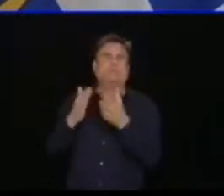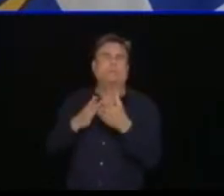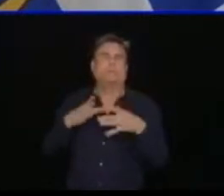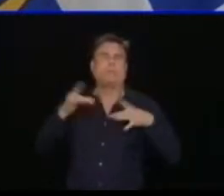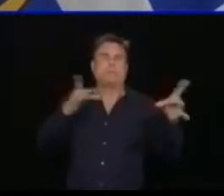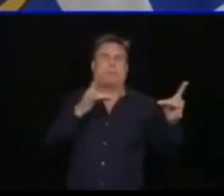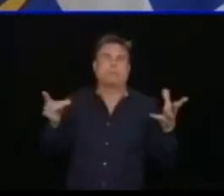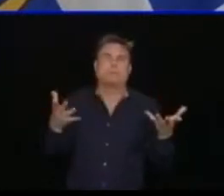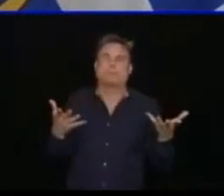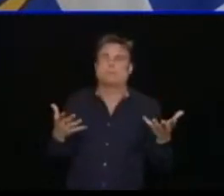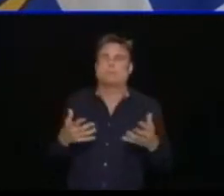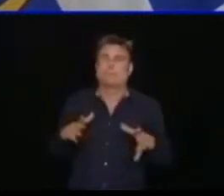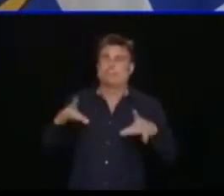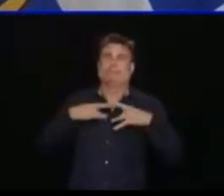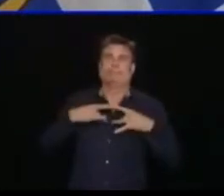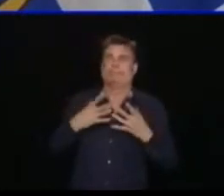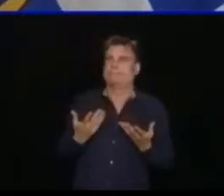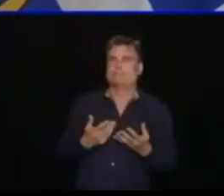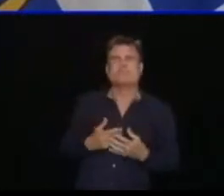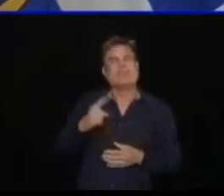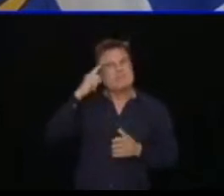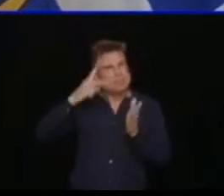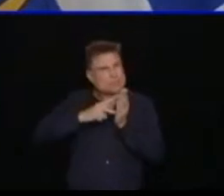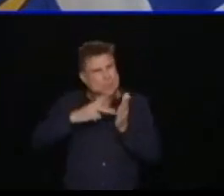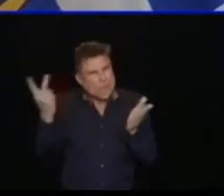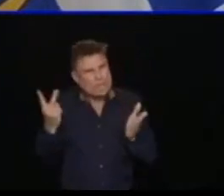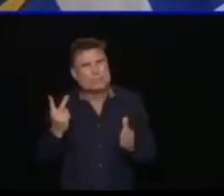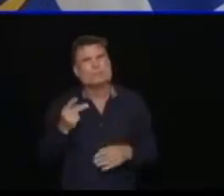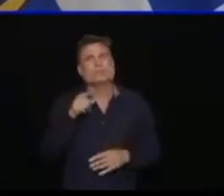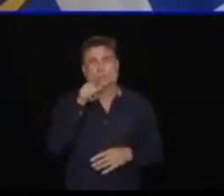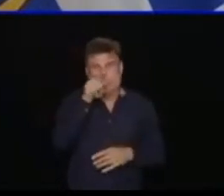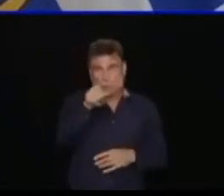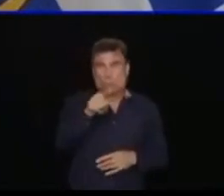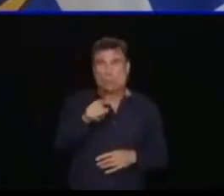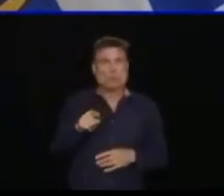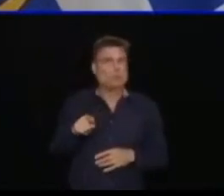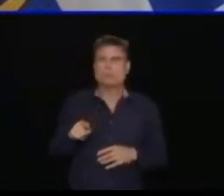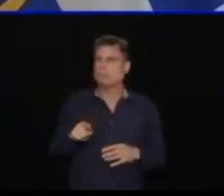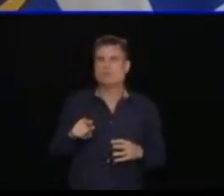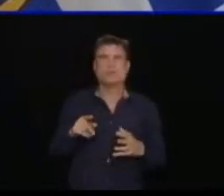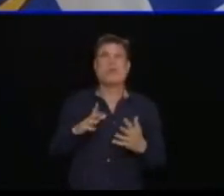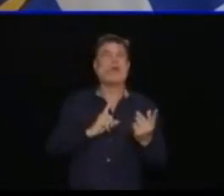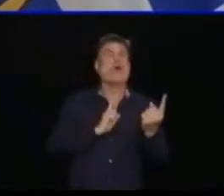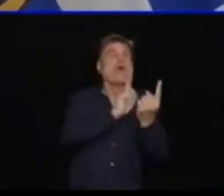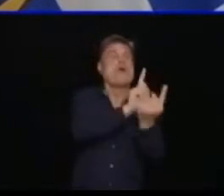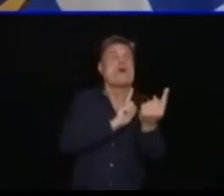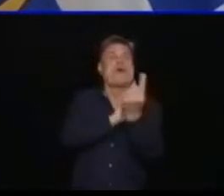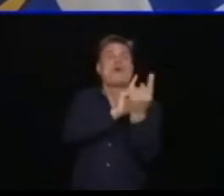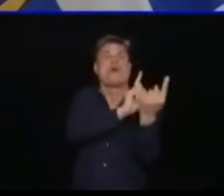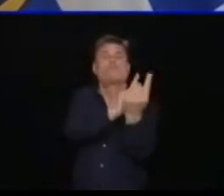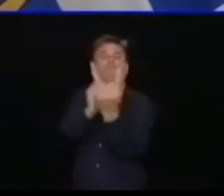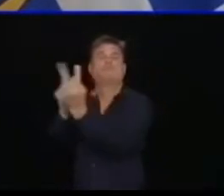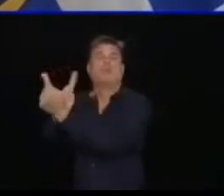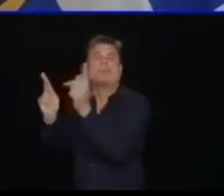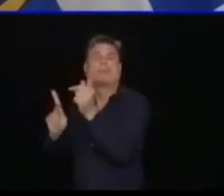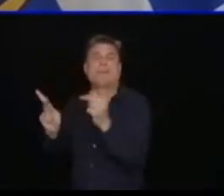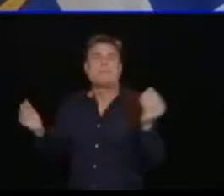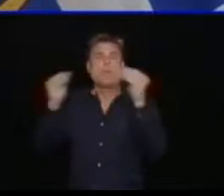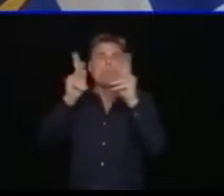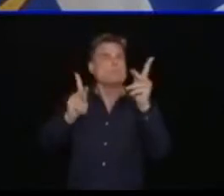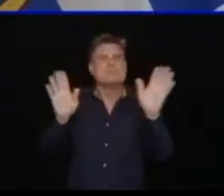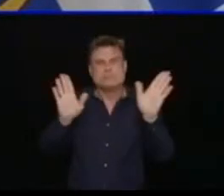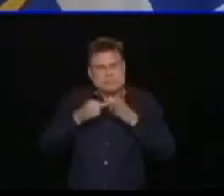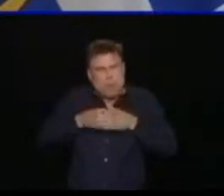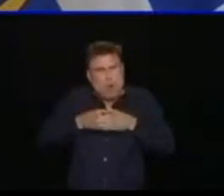离不要再去传给别人 Next 了 question is from Farhan Lalji, TSN. Hi, Dr. Henry. Just wanted to touch base and ask